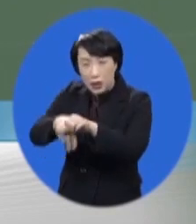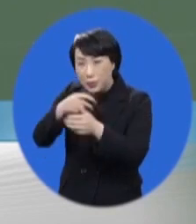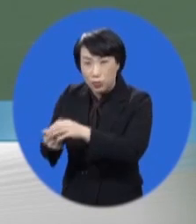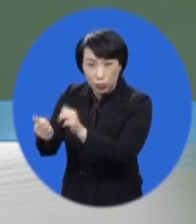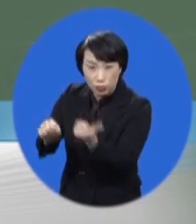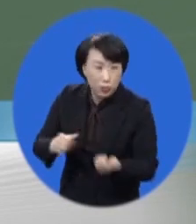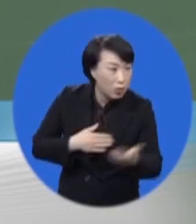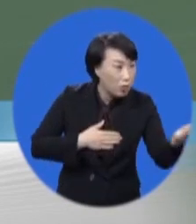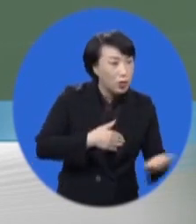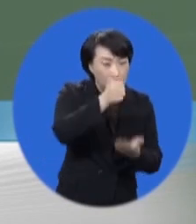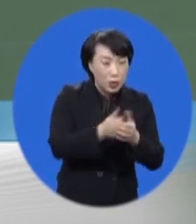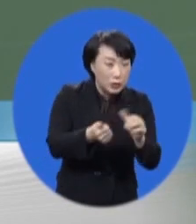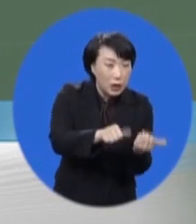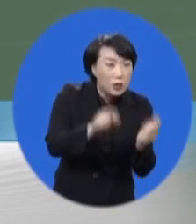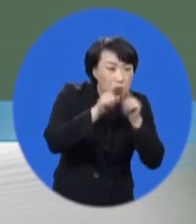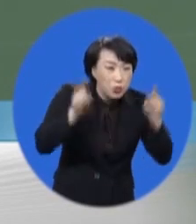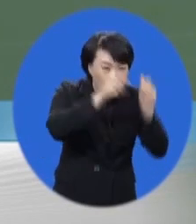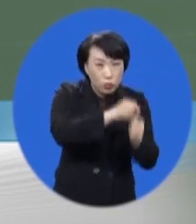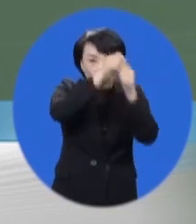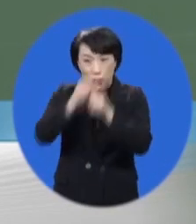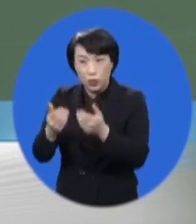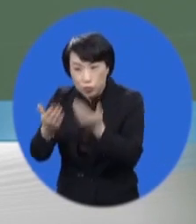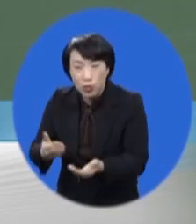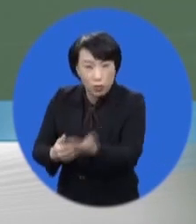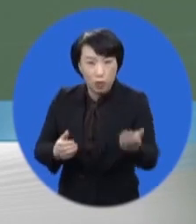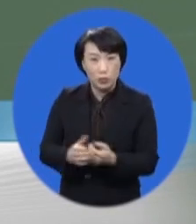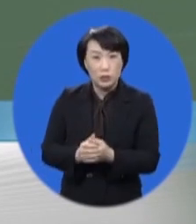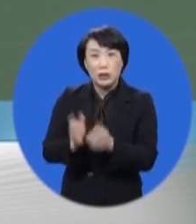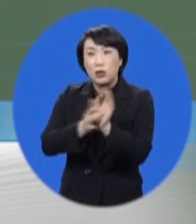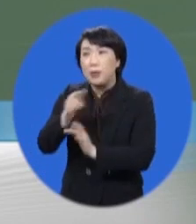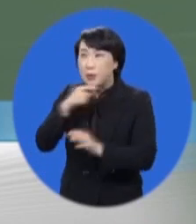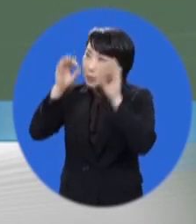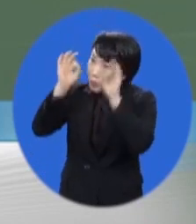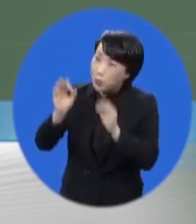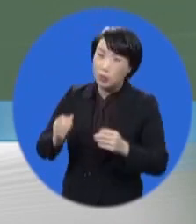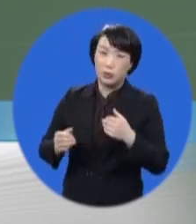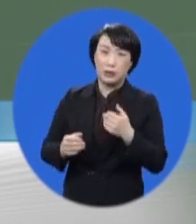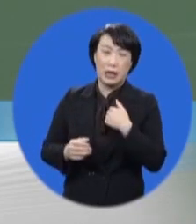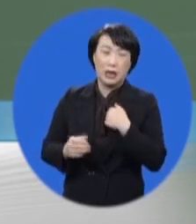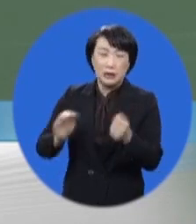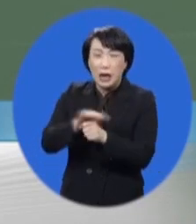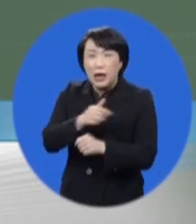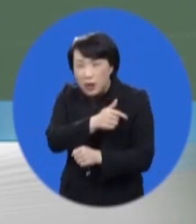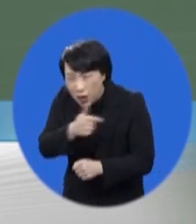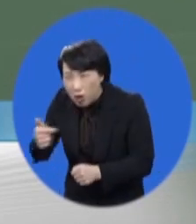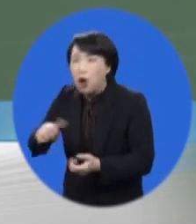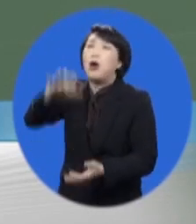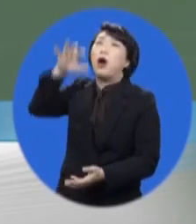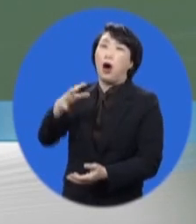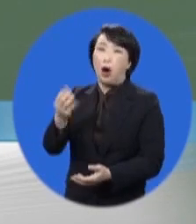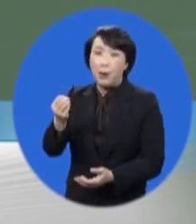죄와 사망과 지옥에서 구원할 것이니 내 피를 바라보고 너를 얼마나